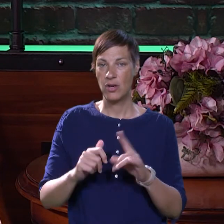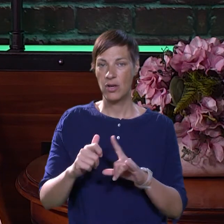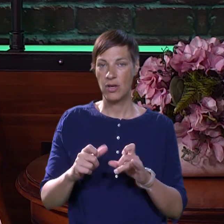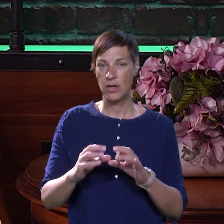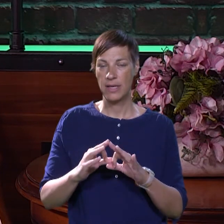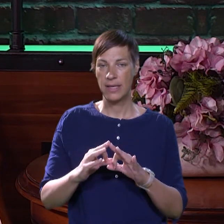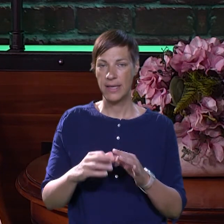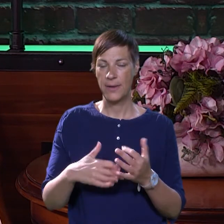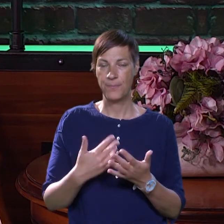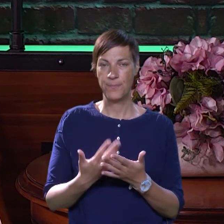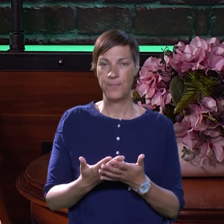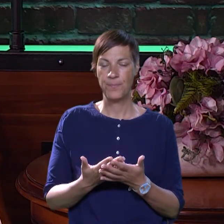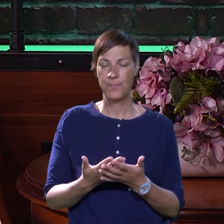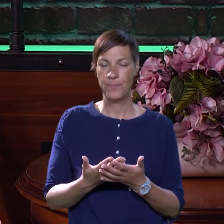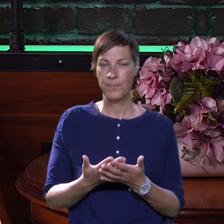onkologije do